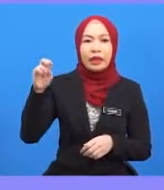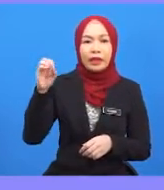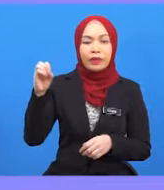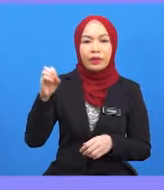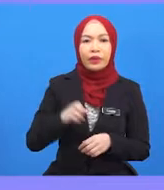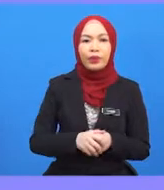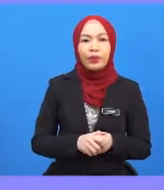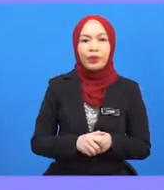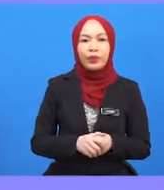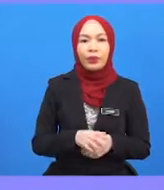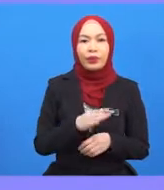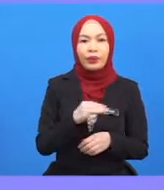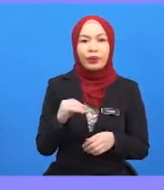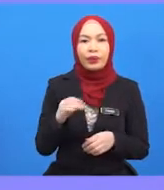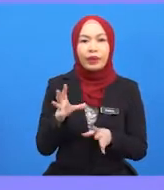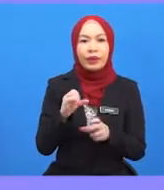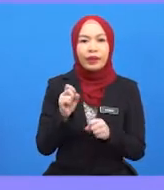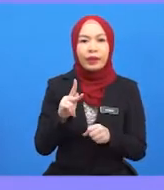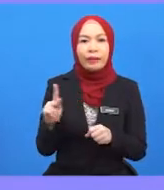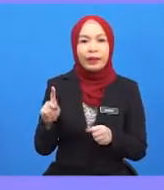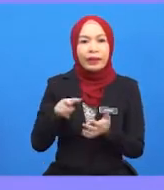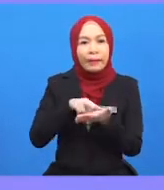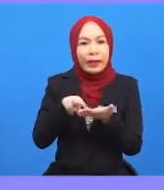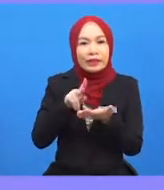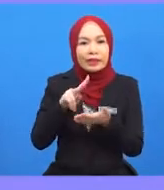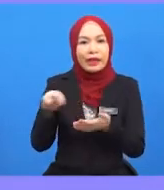0.00 cm padu.